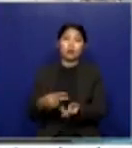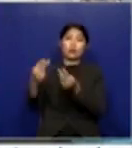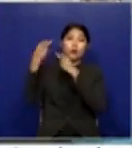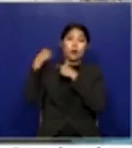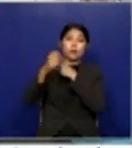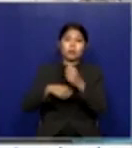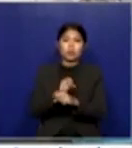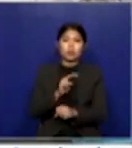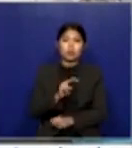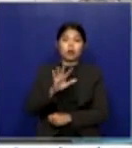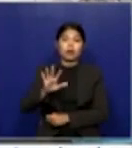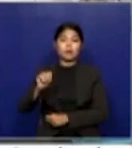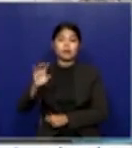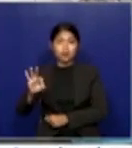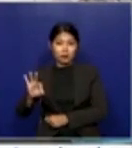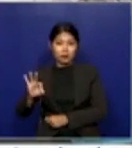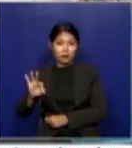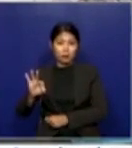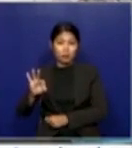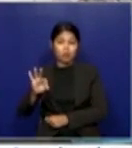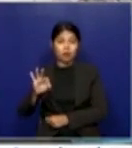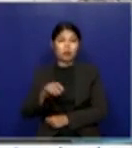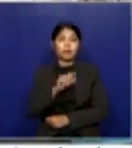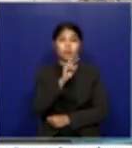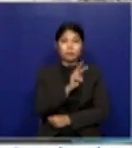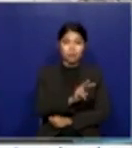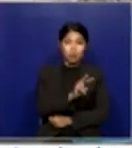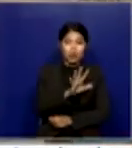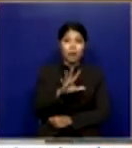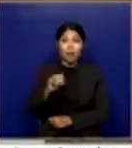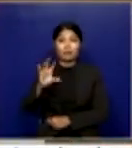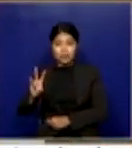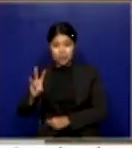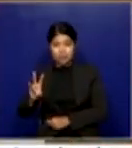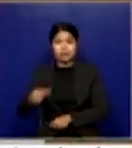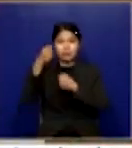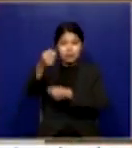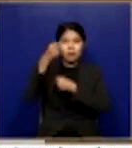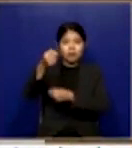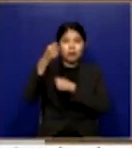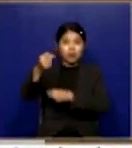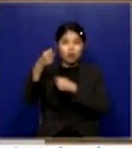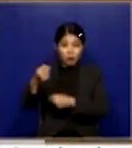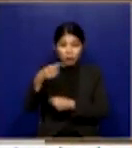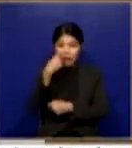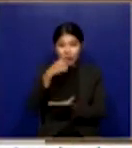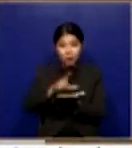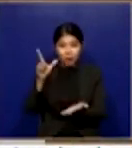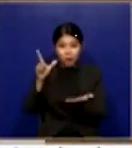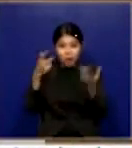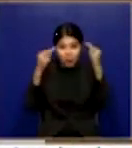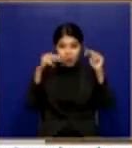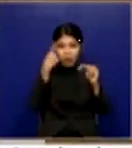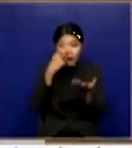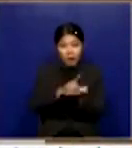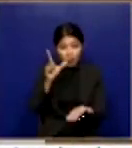2549อยู่กับพี่257มีการชุมนุมมีใครออกไหมครับถ้า